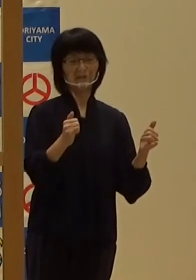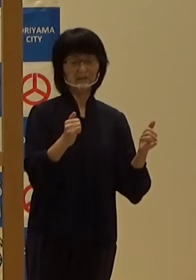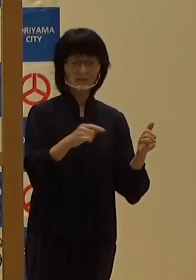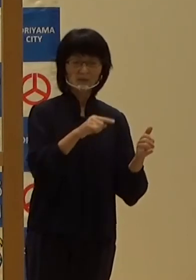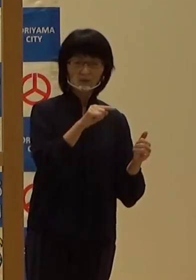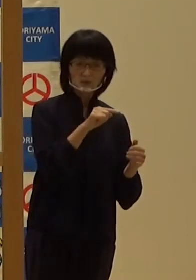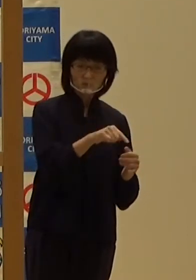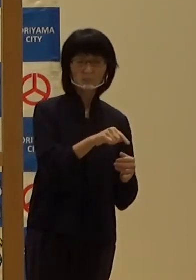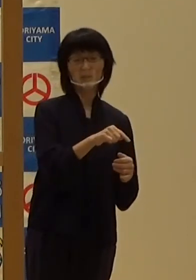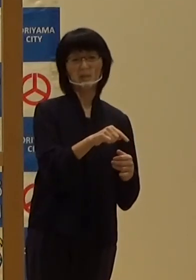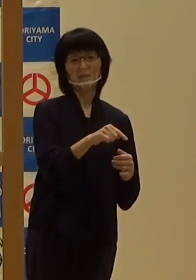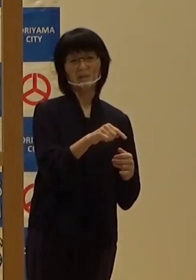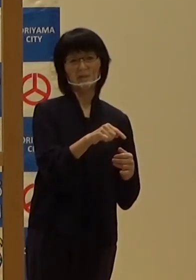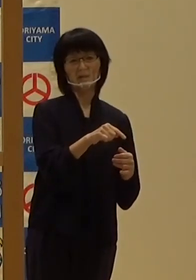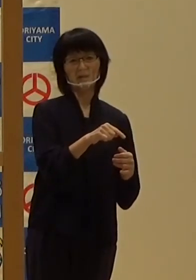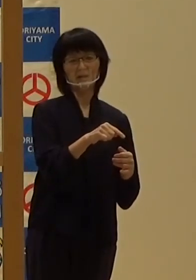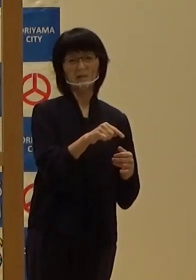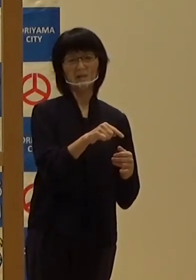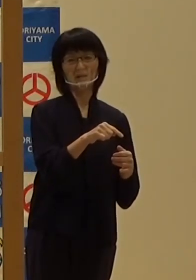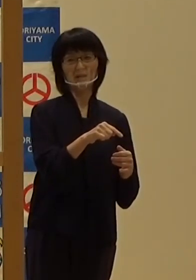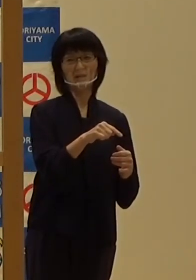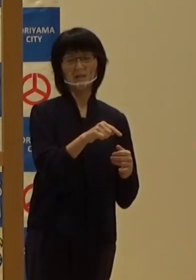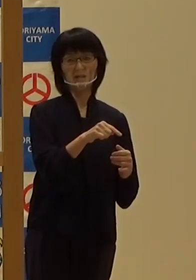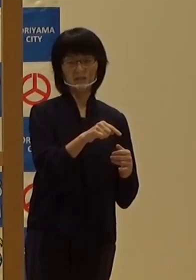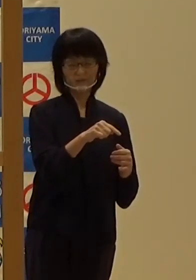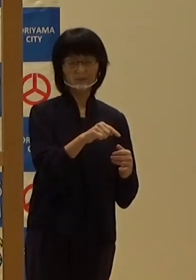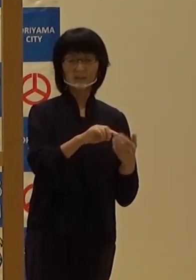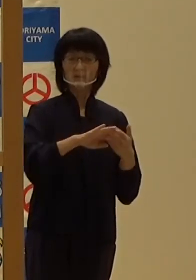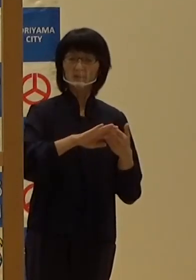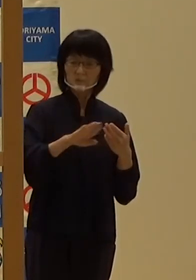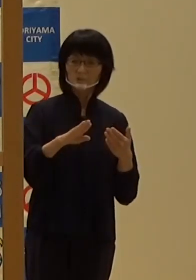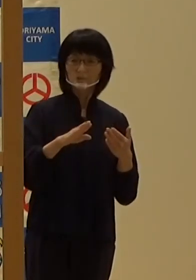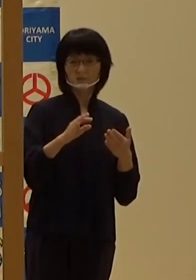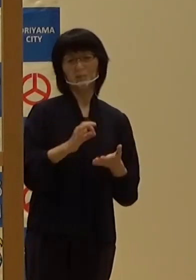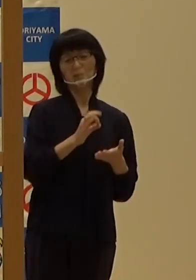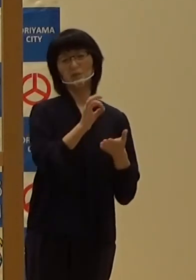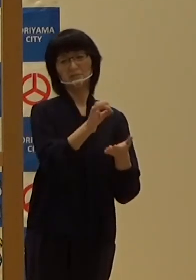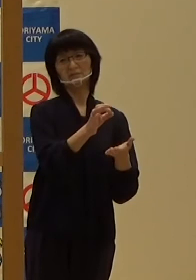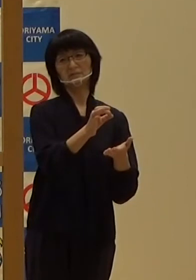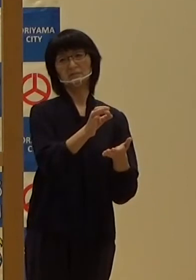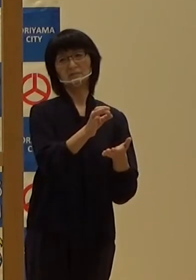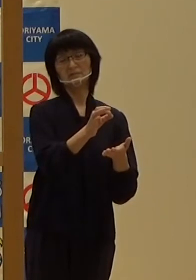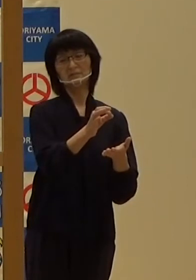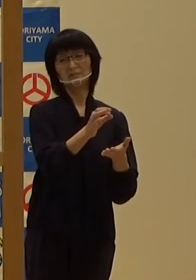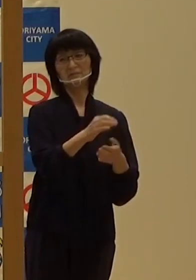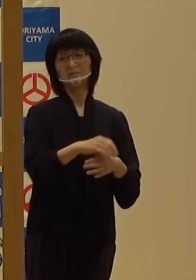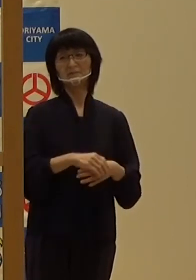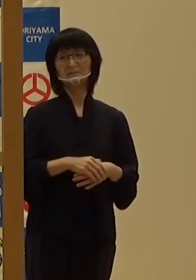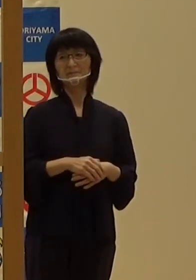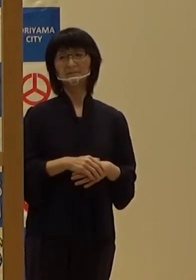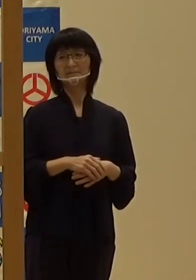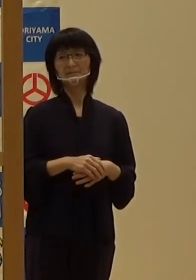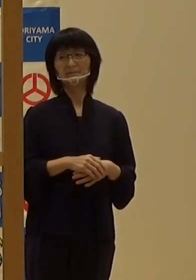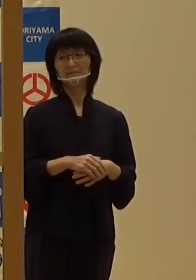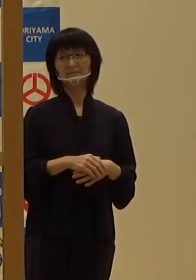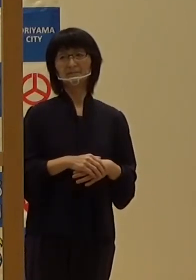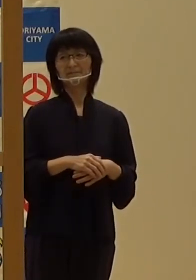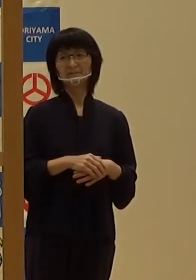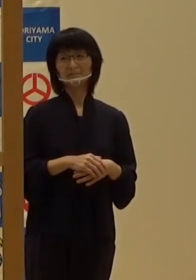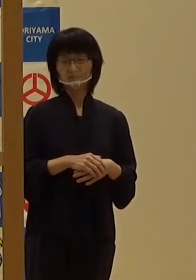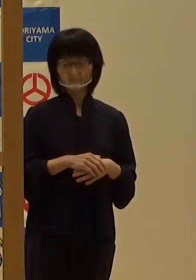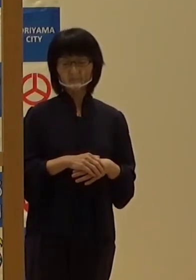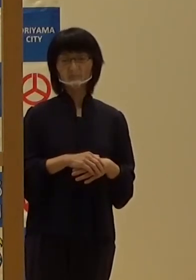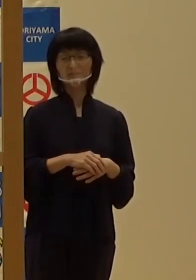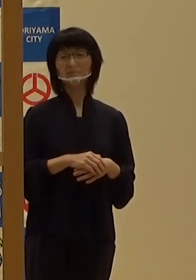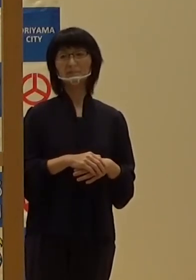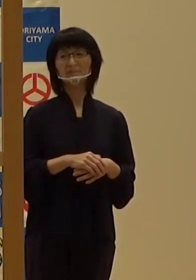注お支払いするということになってございますので、こちらについても別途協議という